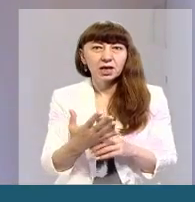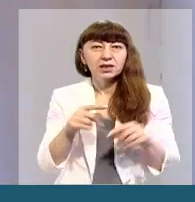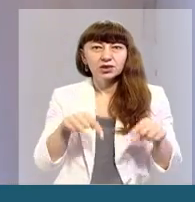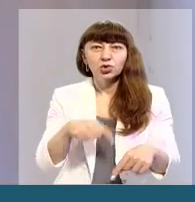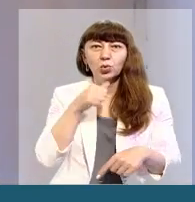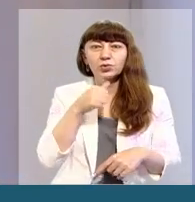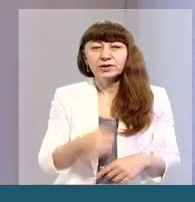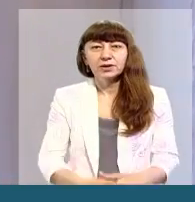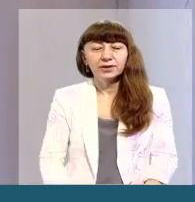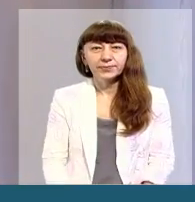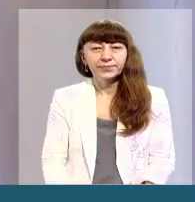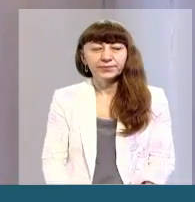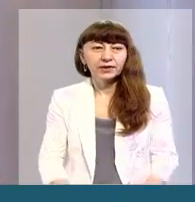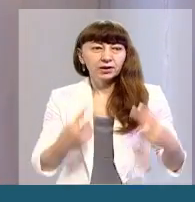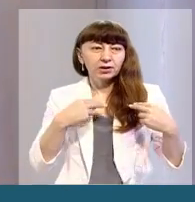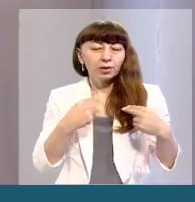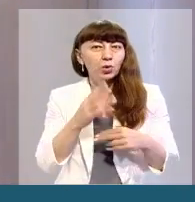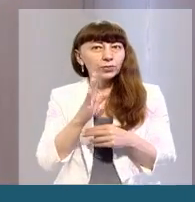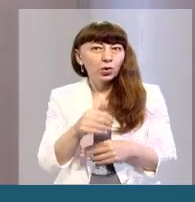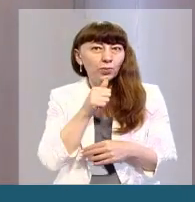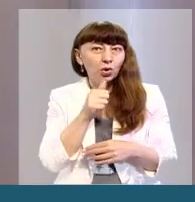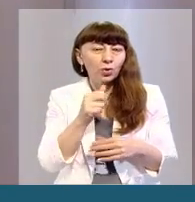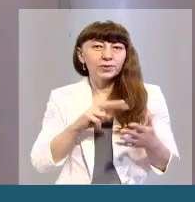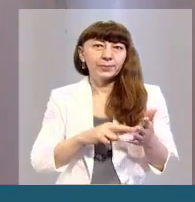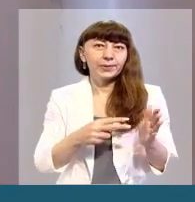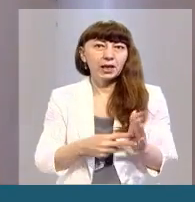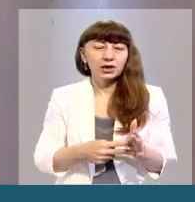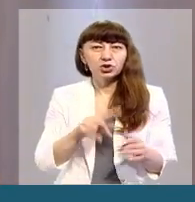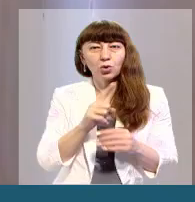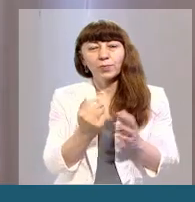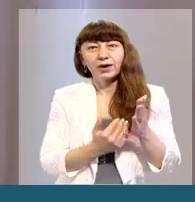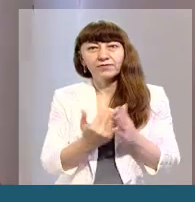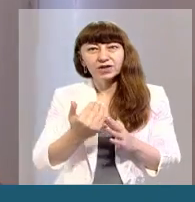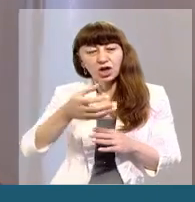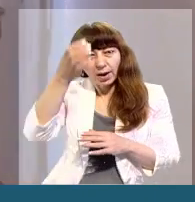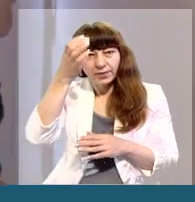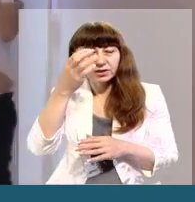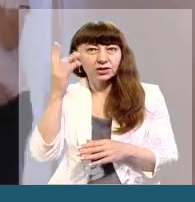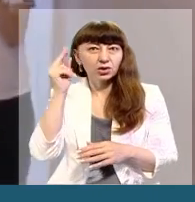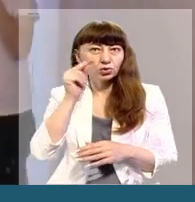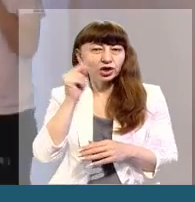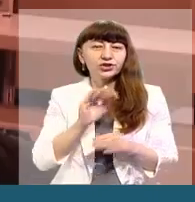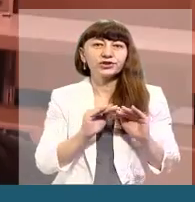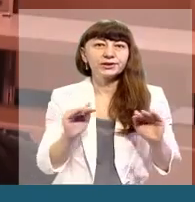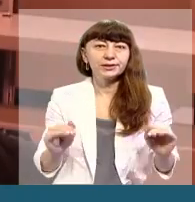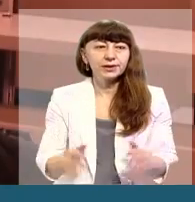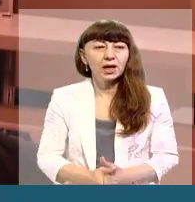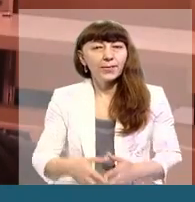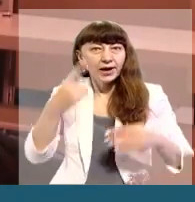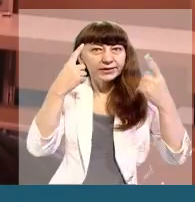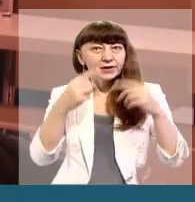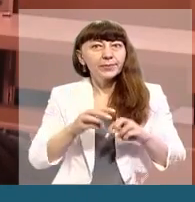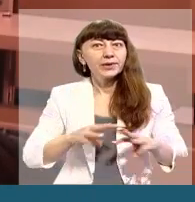находятся в Костанайской области. Работать они будут в пилотном режиме для того, чтобы повысить знания обучающихся в школах. По